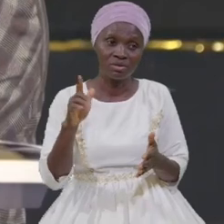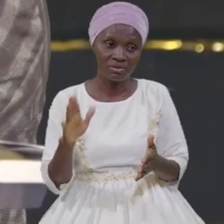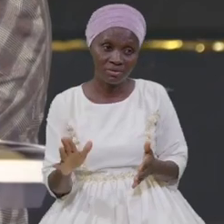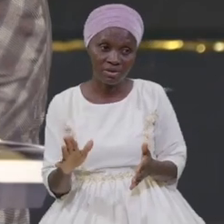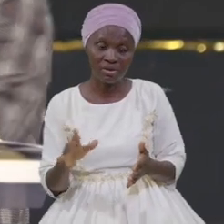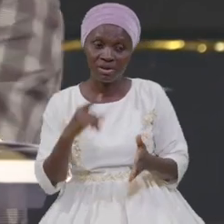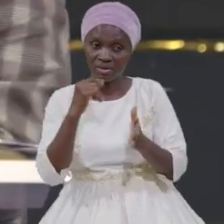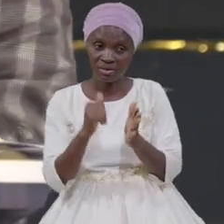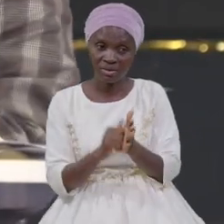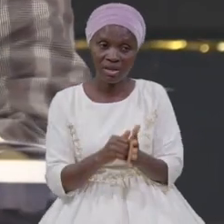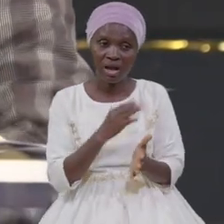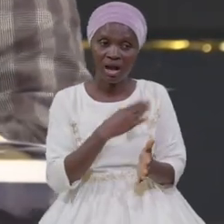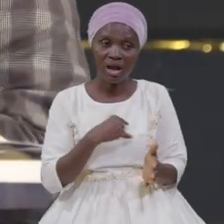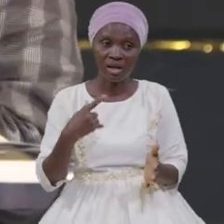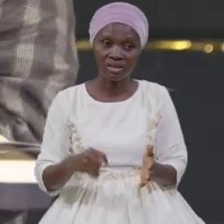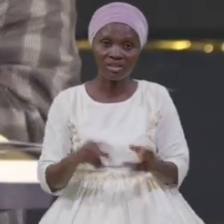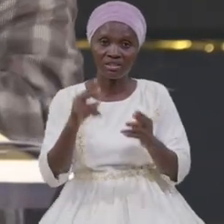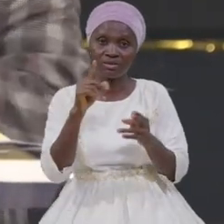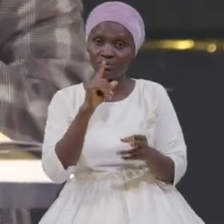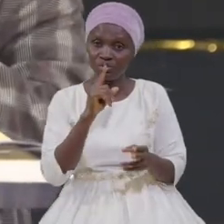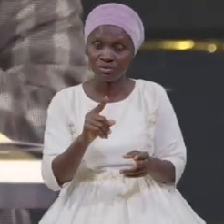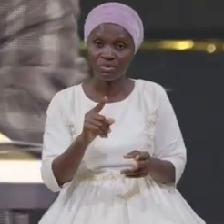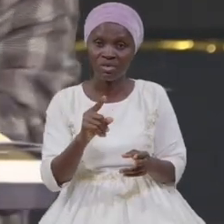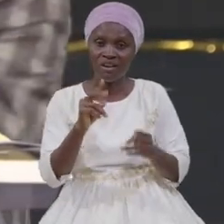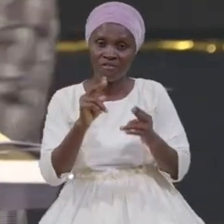Et le Dieu de paix. Voyez cela.